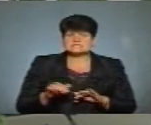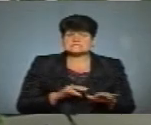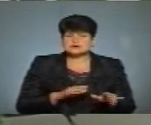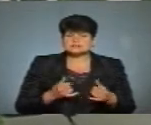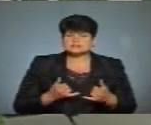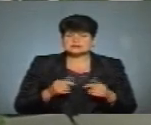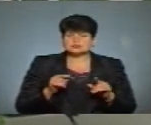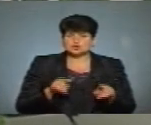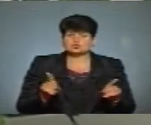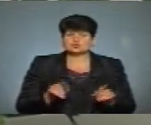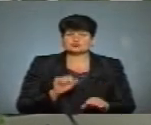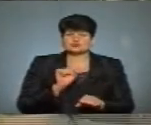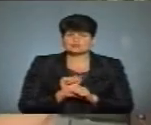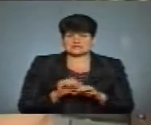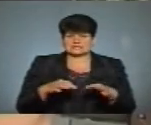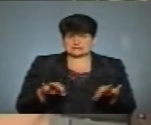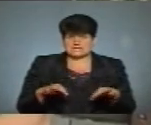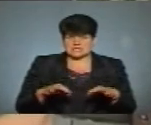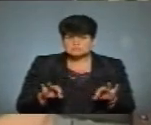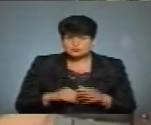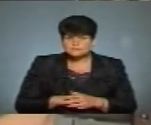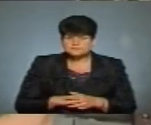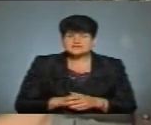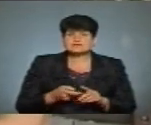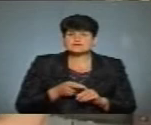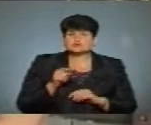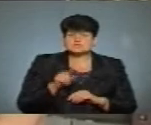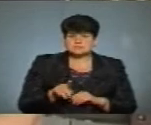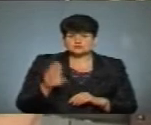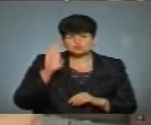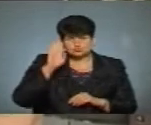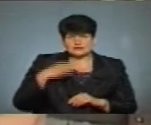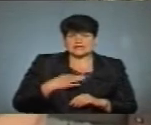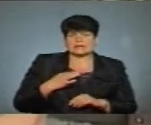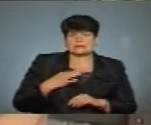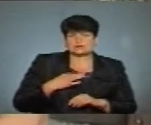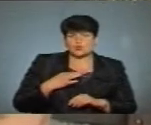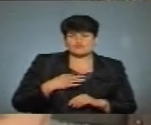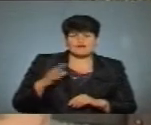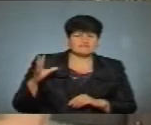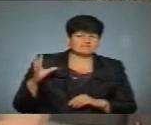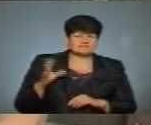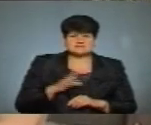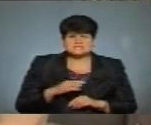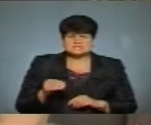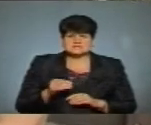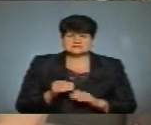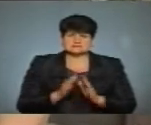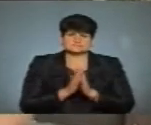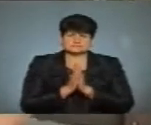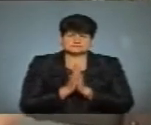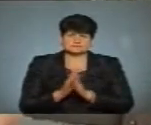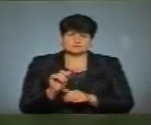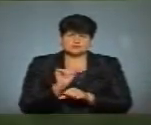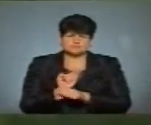для того, щоб зупинити автотранспорт. У зв'язку з тим, що чоловік ігнорував всі якби словесні призупинки, що він